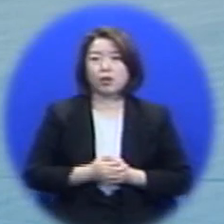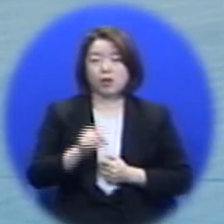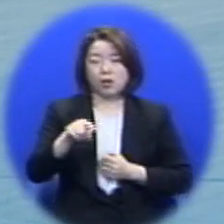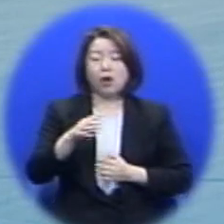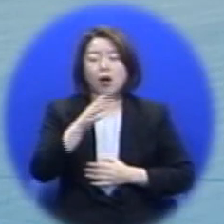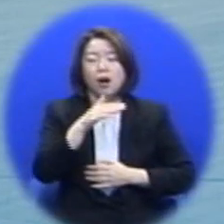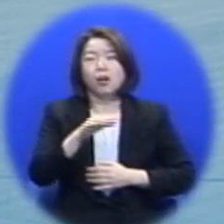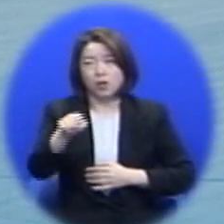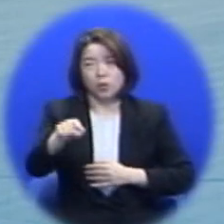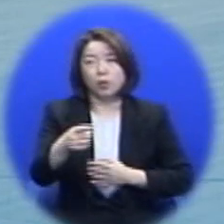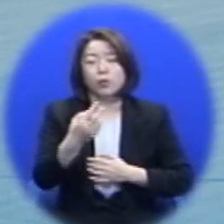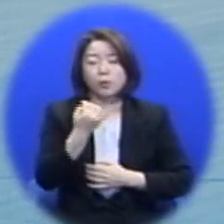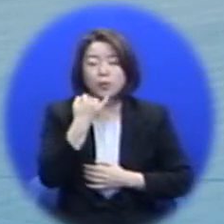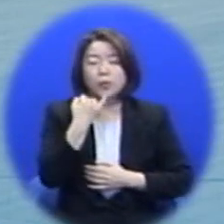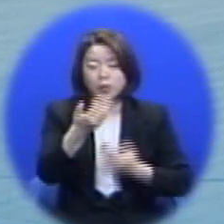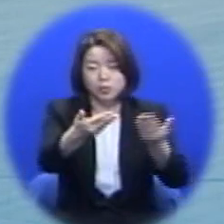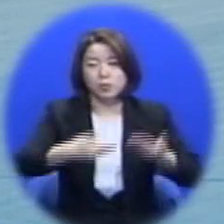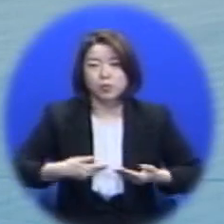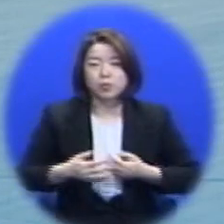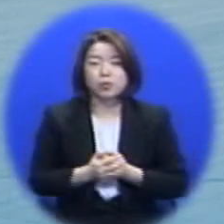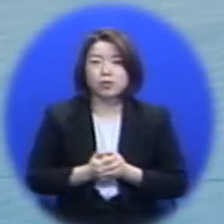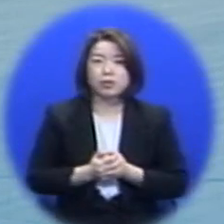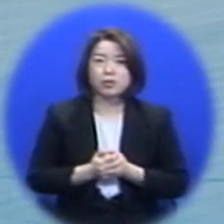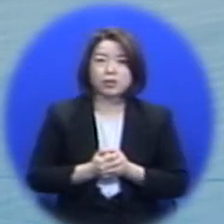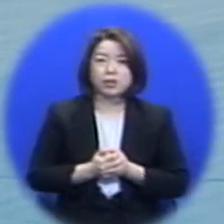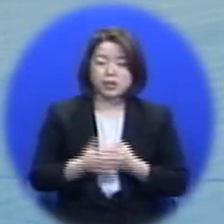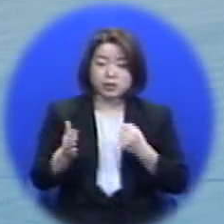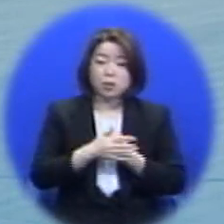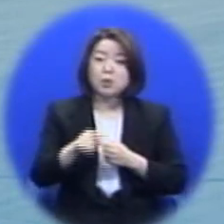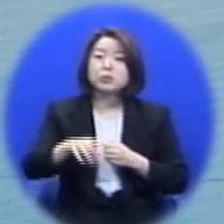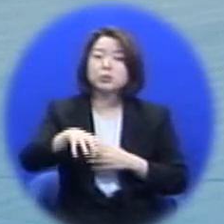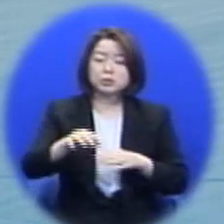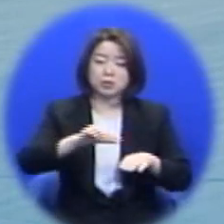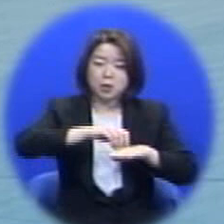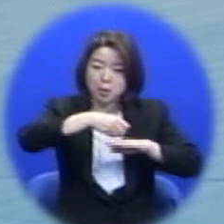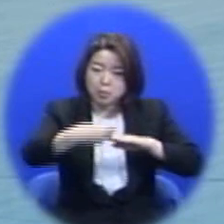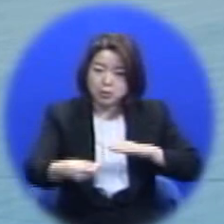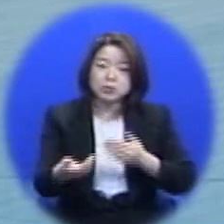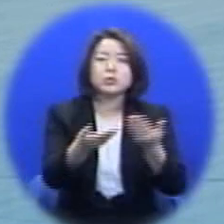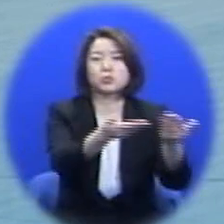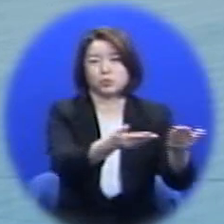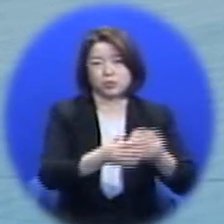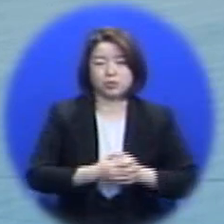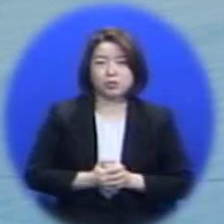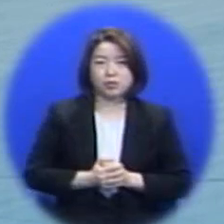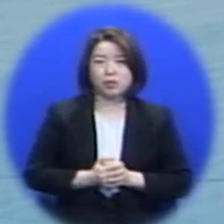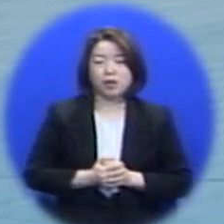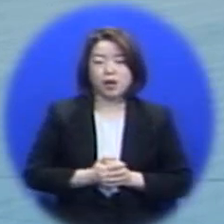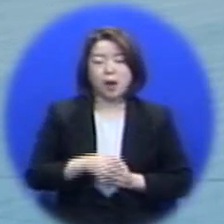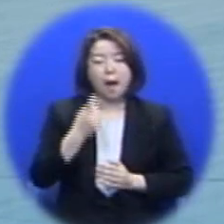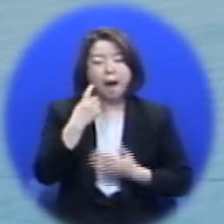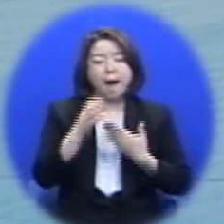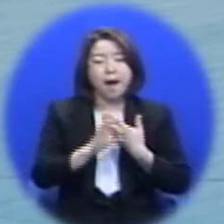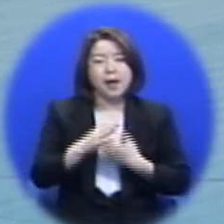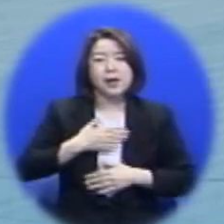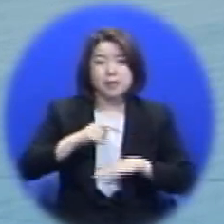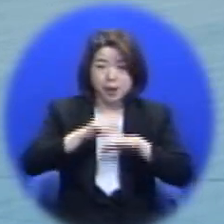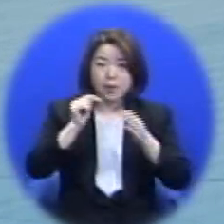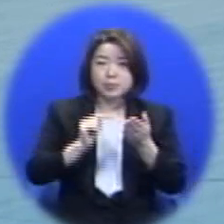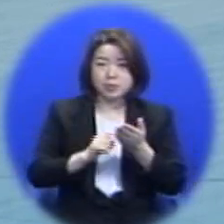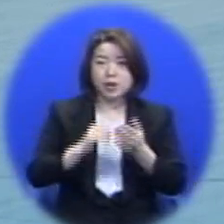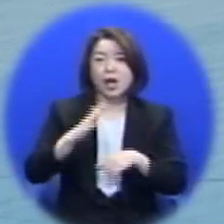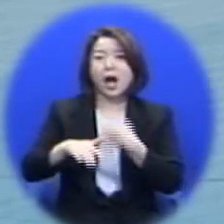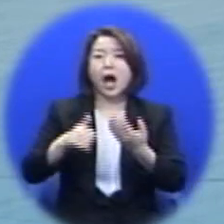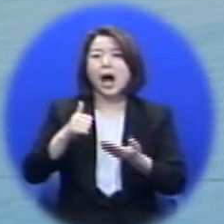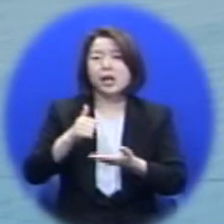해달라. 그래서 그 자리에서 신던 양말 벗어서 그분께 드렸습니다. 만약에 제 마음속에 하나님께서 먼저